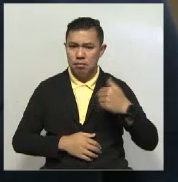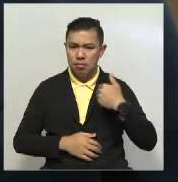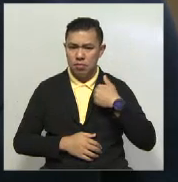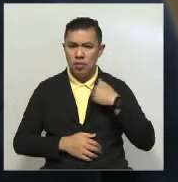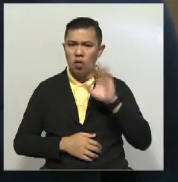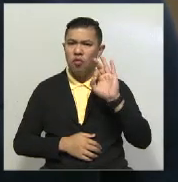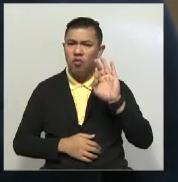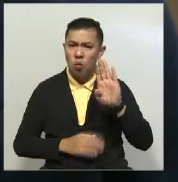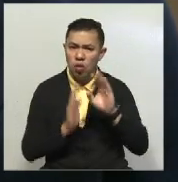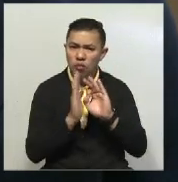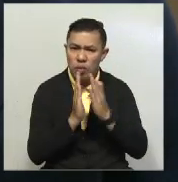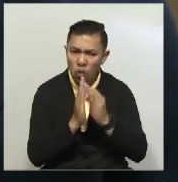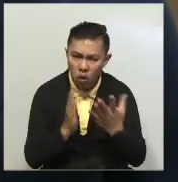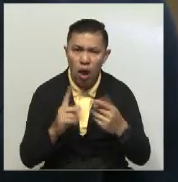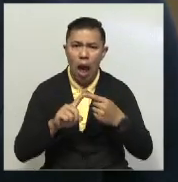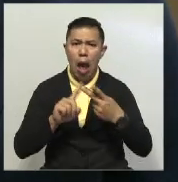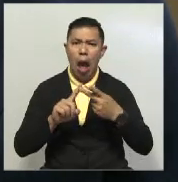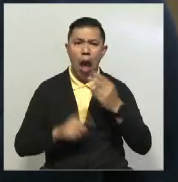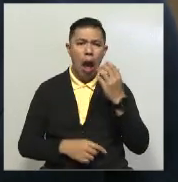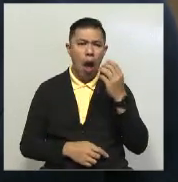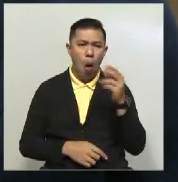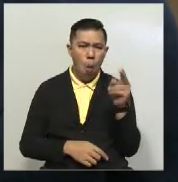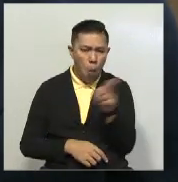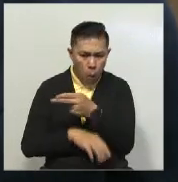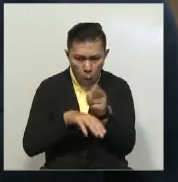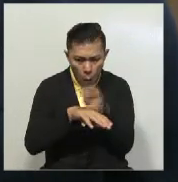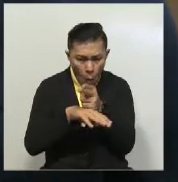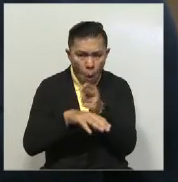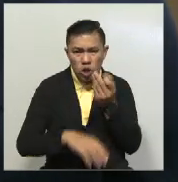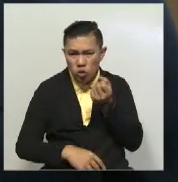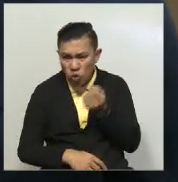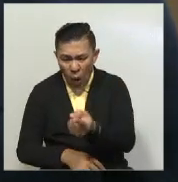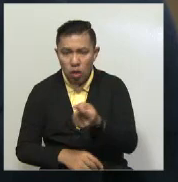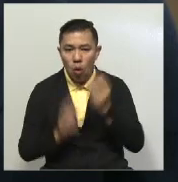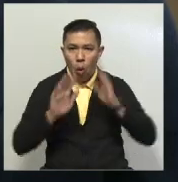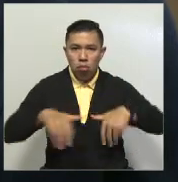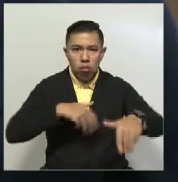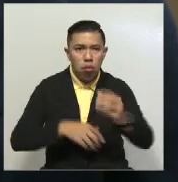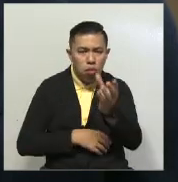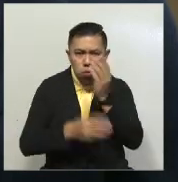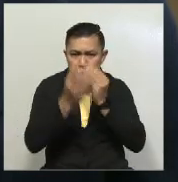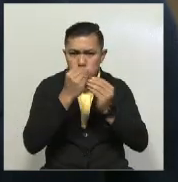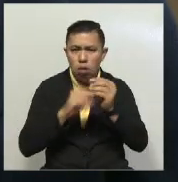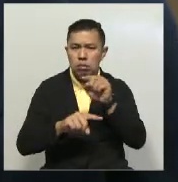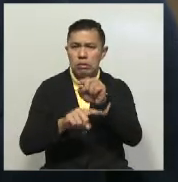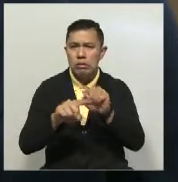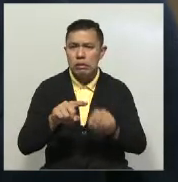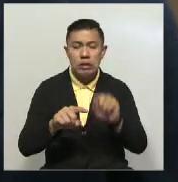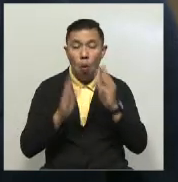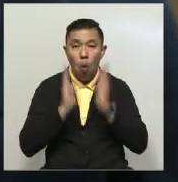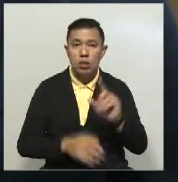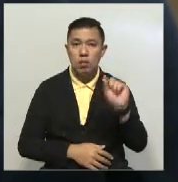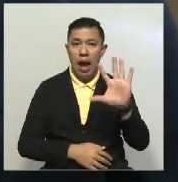มี Facebook มีไลฟ์สดต่างๆพบว่าโดยรวมมีประชาชนเข้าถึง25ล้าน